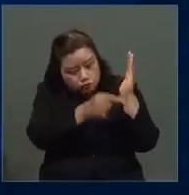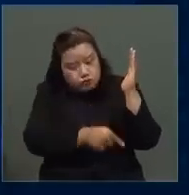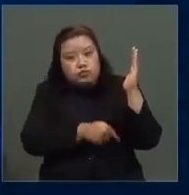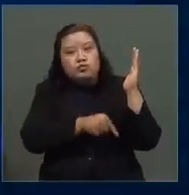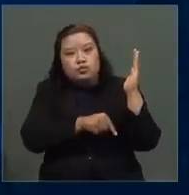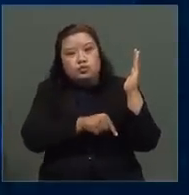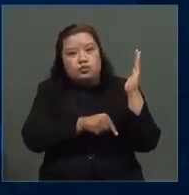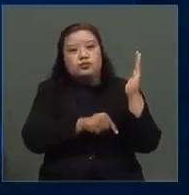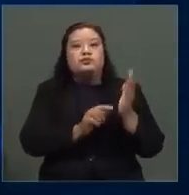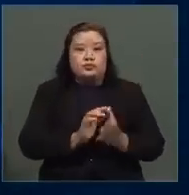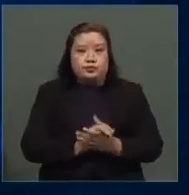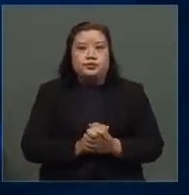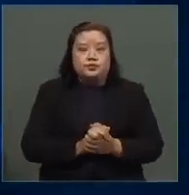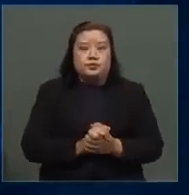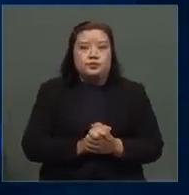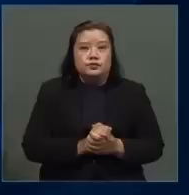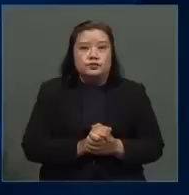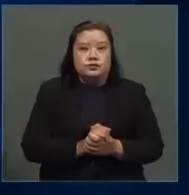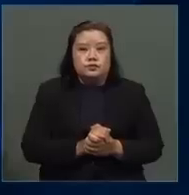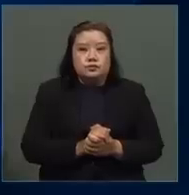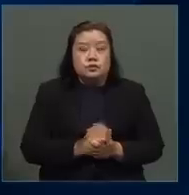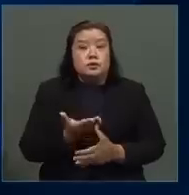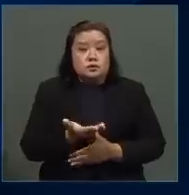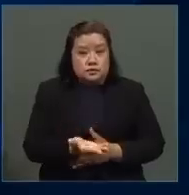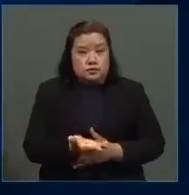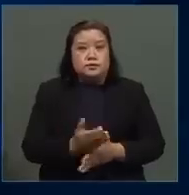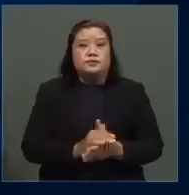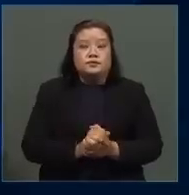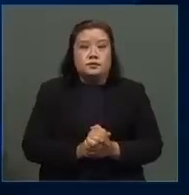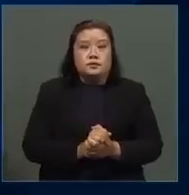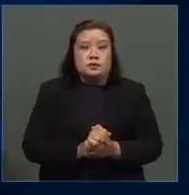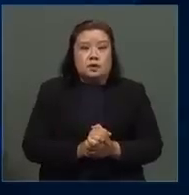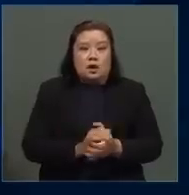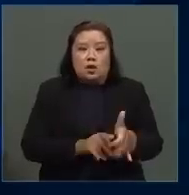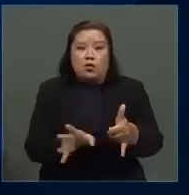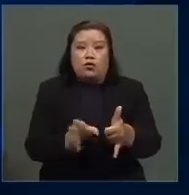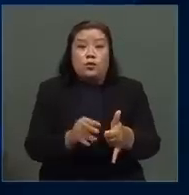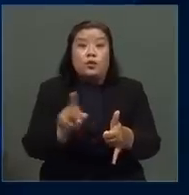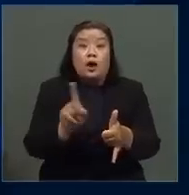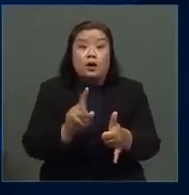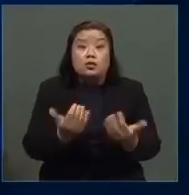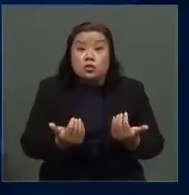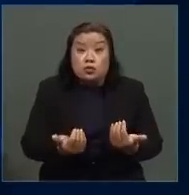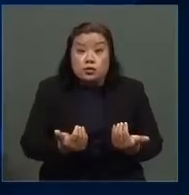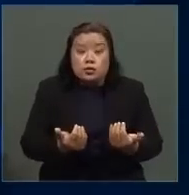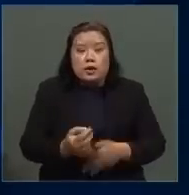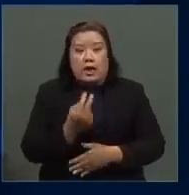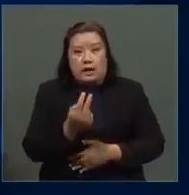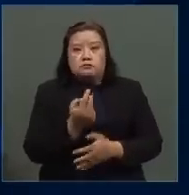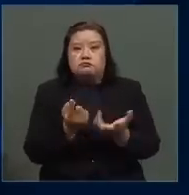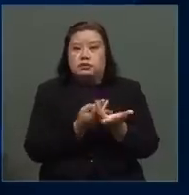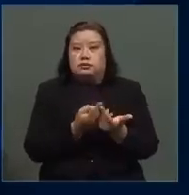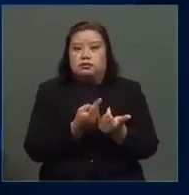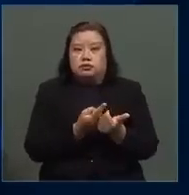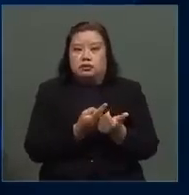ค่ะไปดูสกอร์บอร์ดรายงานการติดเชื้อนิดนึงนะคะตรงนี้เนี่ยท่านจะเห็นตัวเลขที่